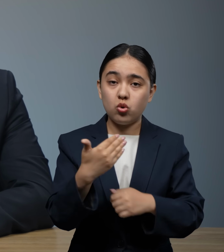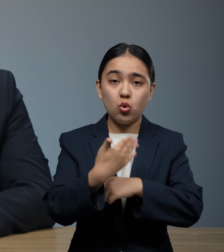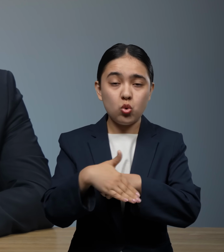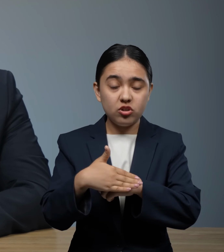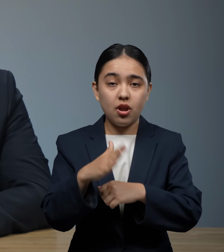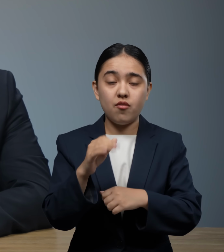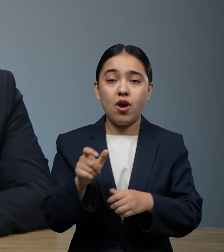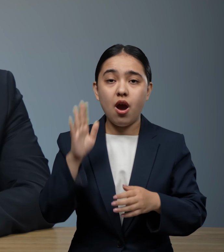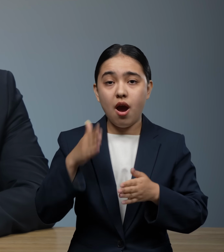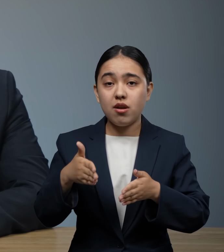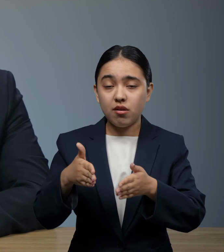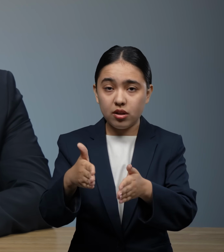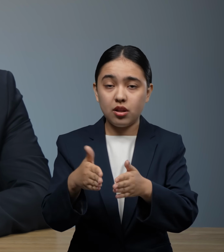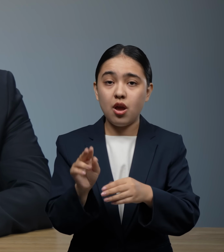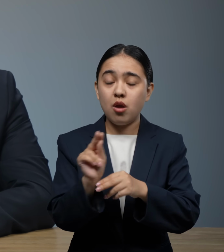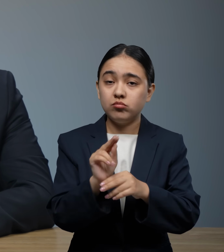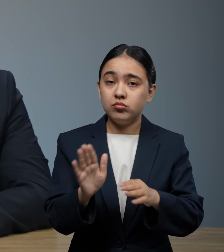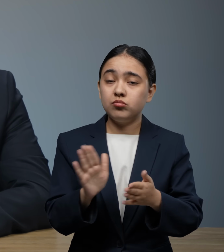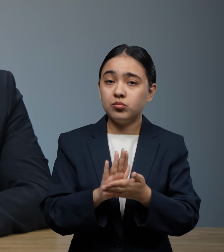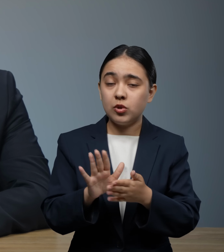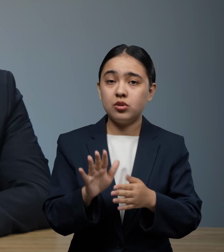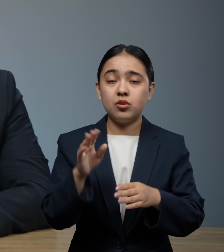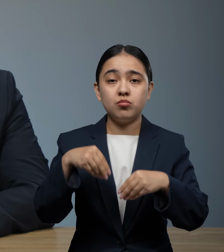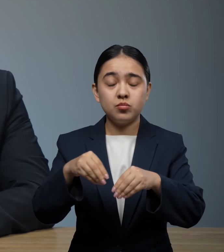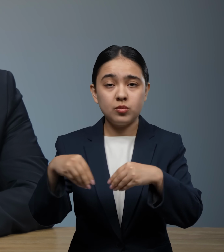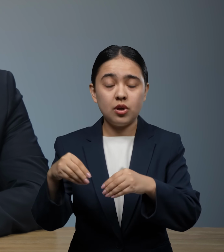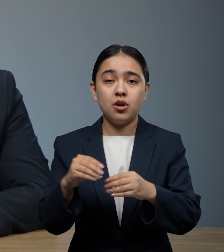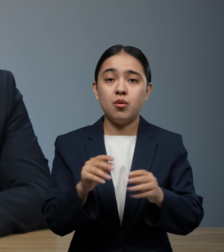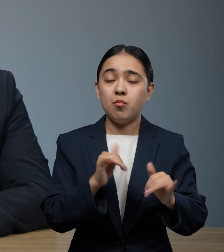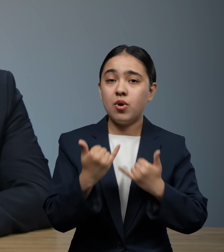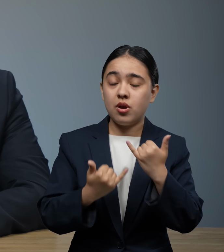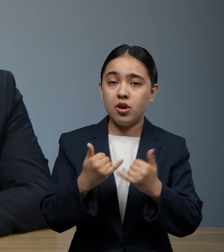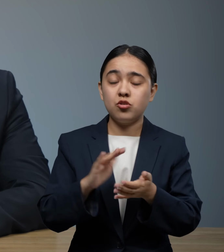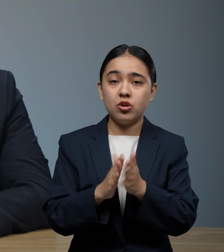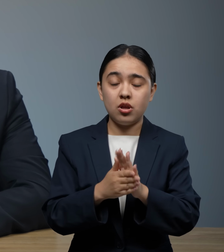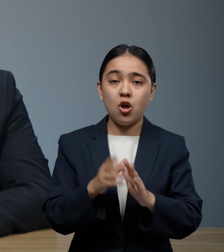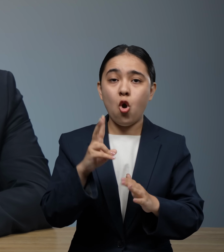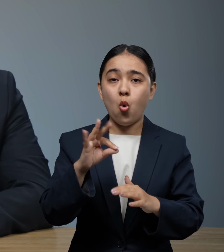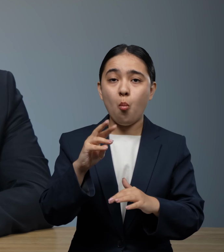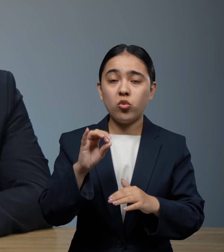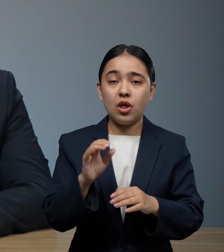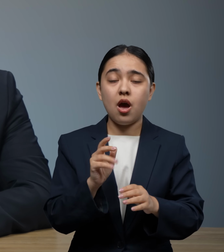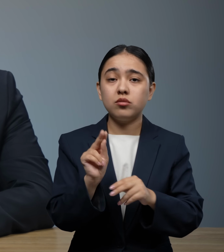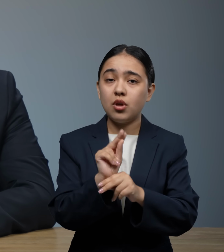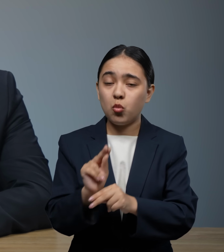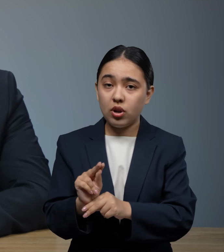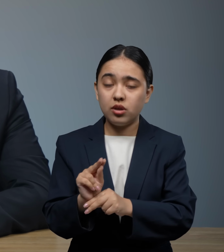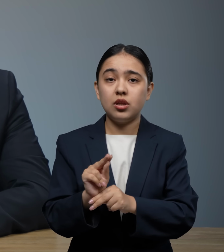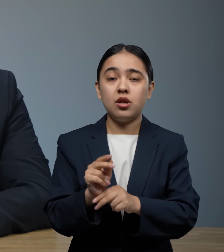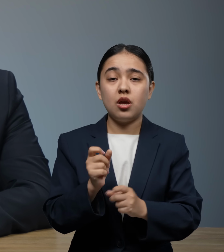Ular ko'chalar va ariqlarni obodonlashtiradi, ko'chat ekadi, parvarishlaydi, shartnoma asosida kommunal tarmoqlarni